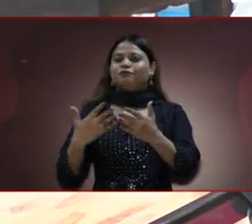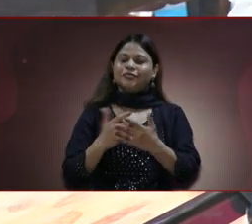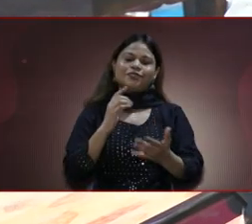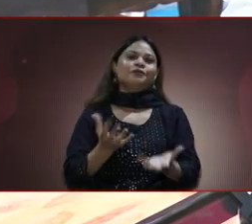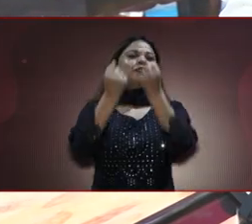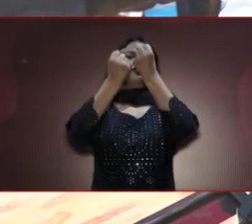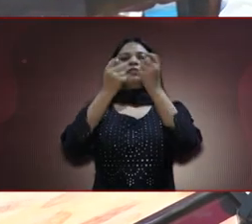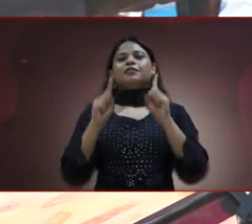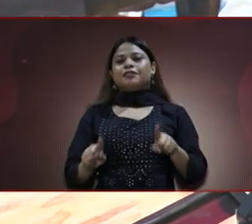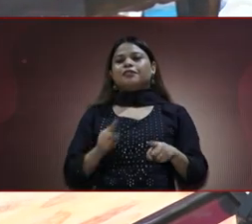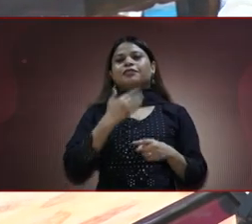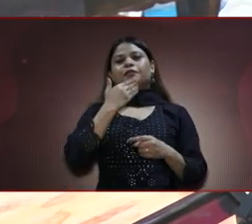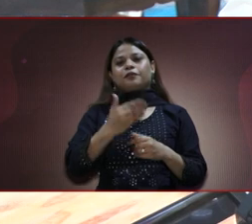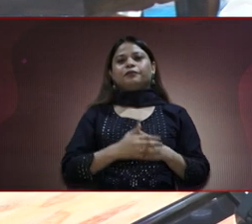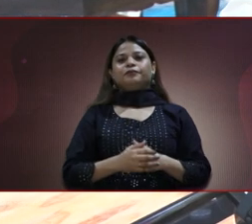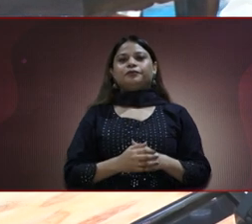गुंजायमान बनाएं।